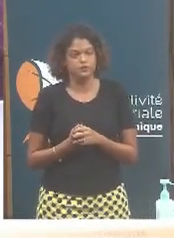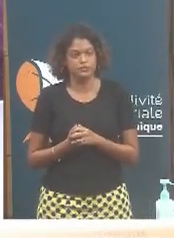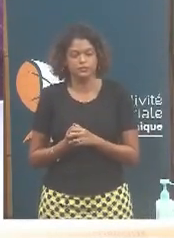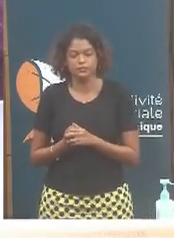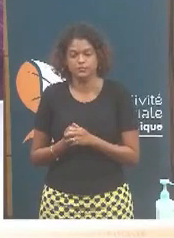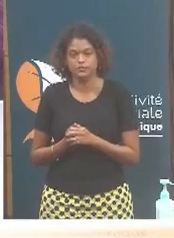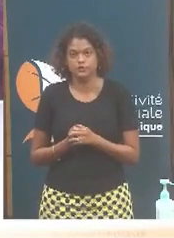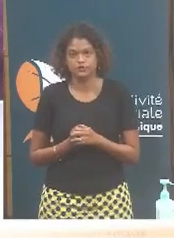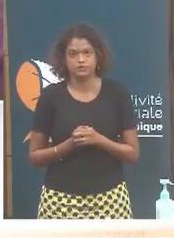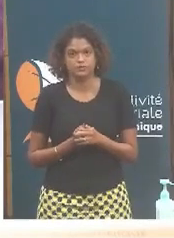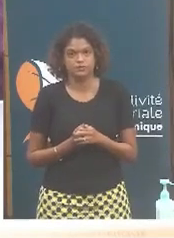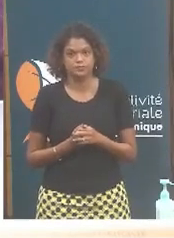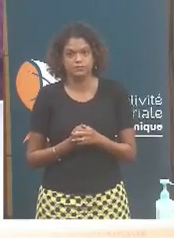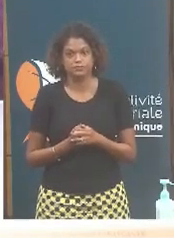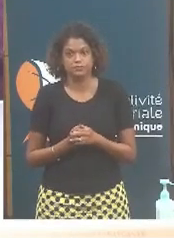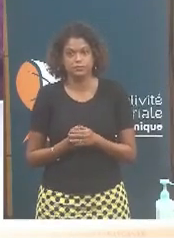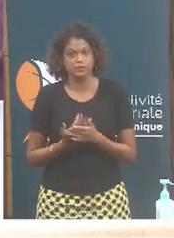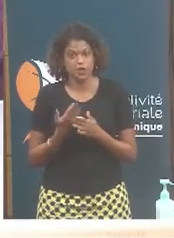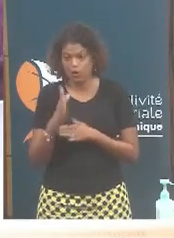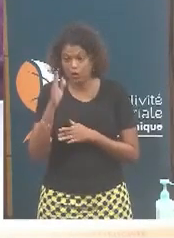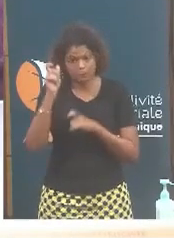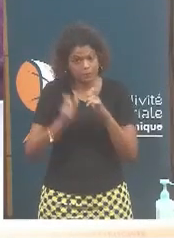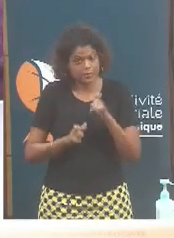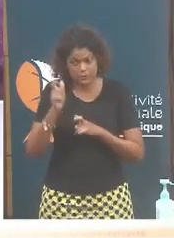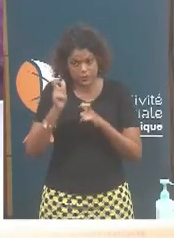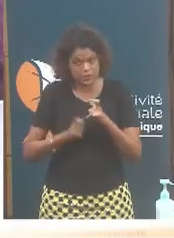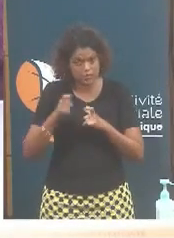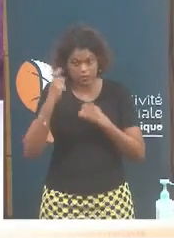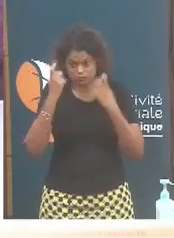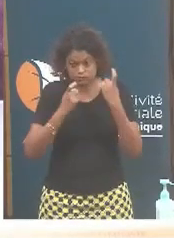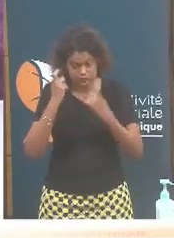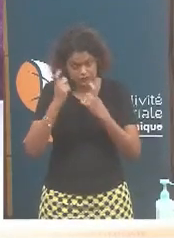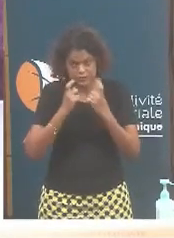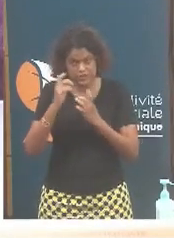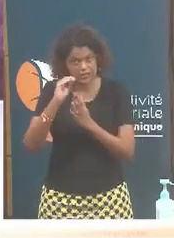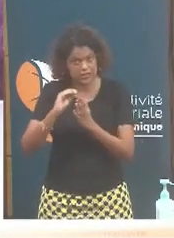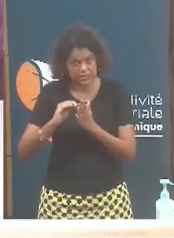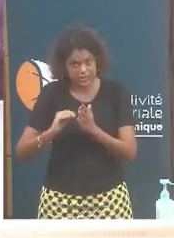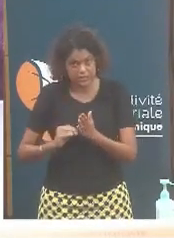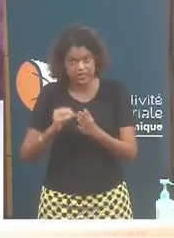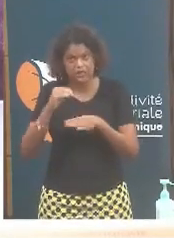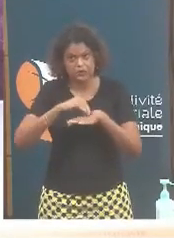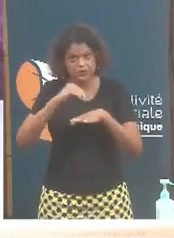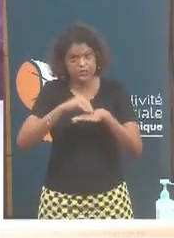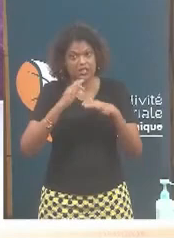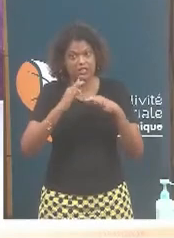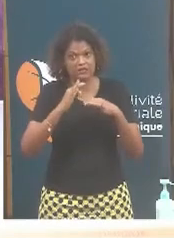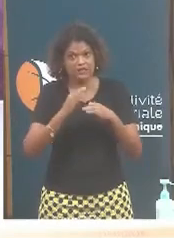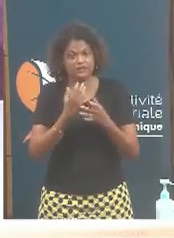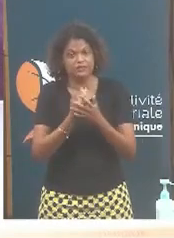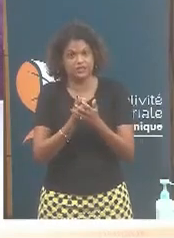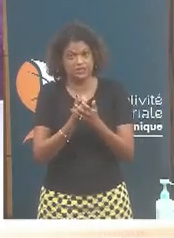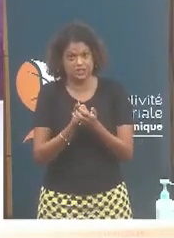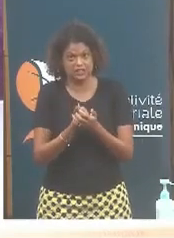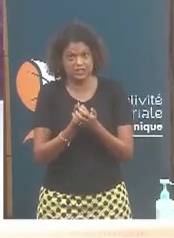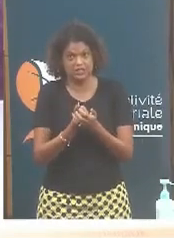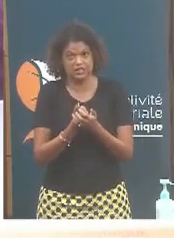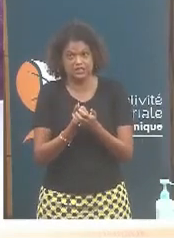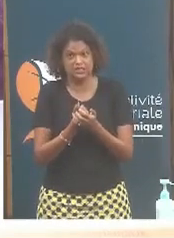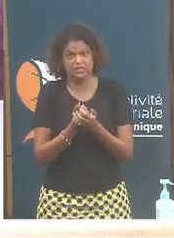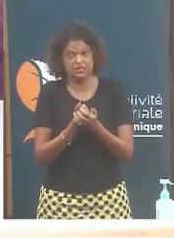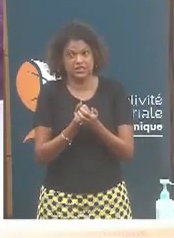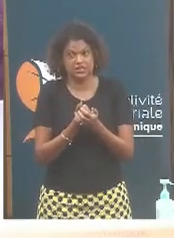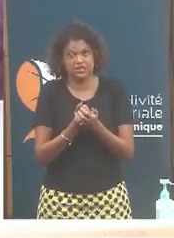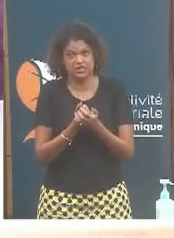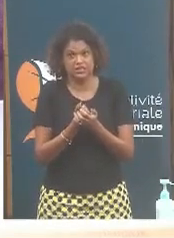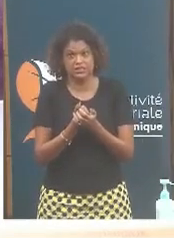c'est une autre main qui l'a écrite, et je pense que le conseiller des Affaires financières, que l'appelle pour